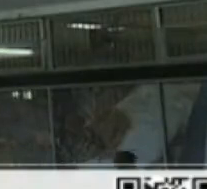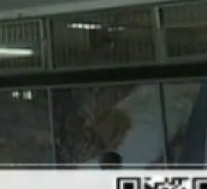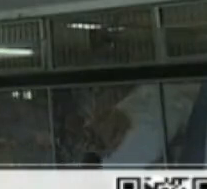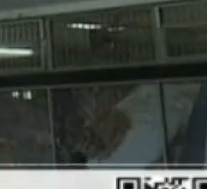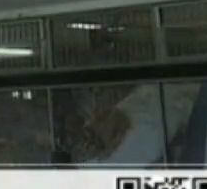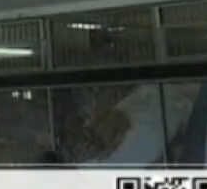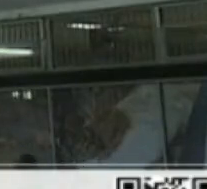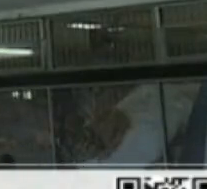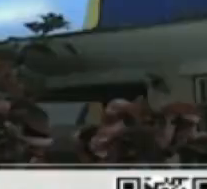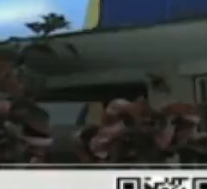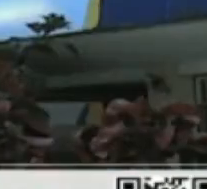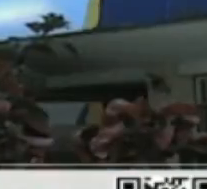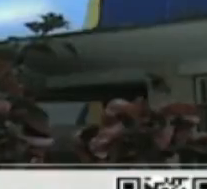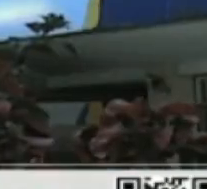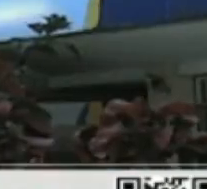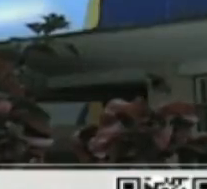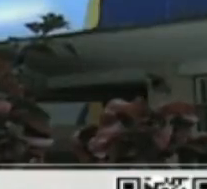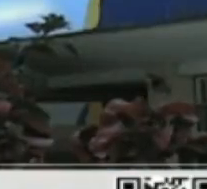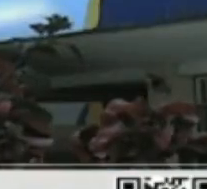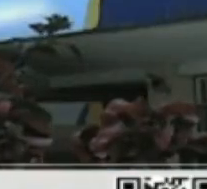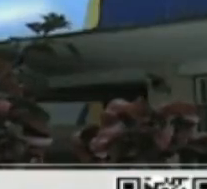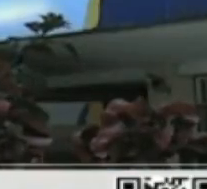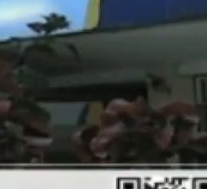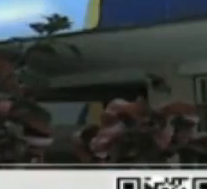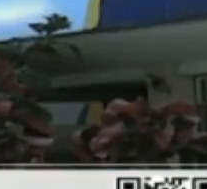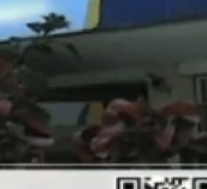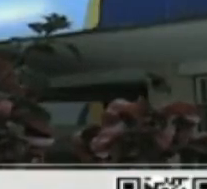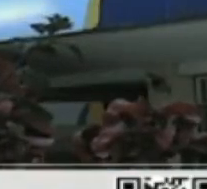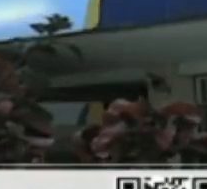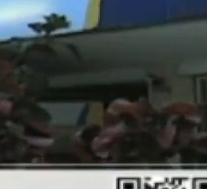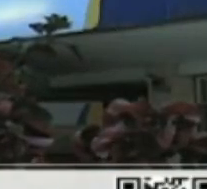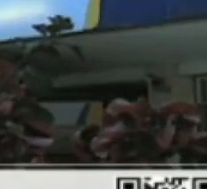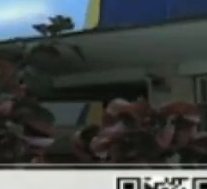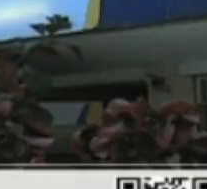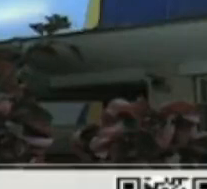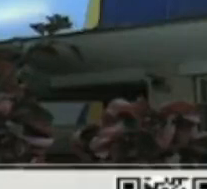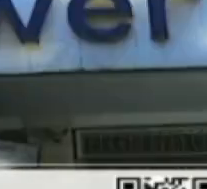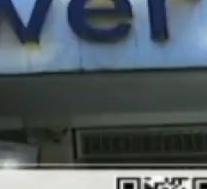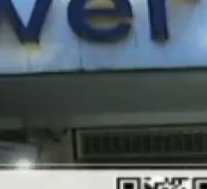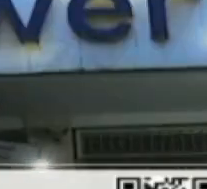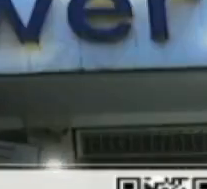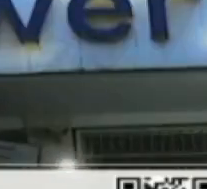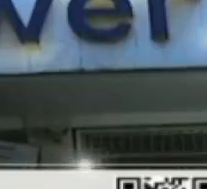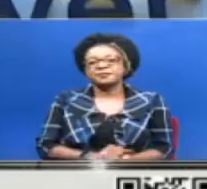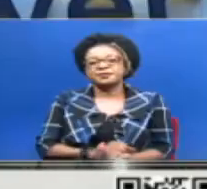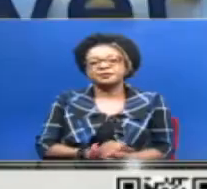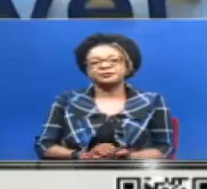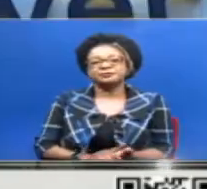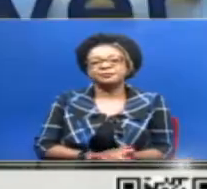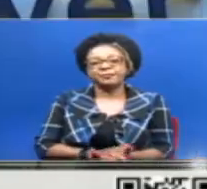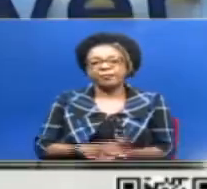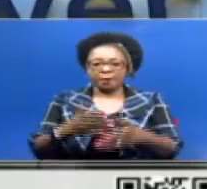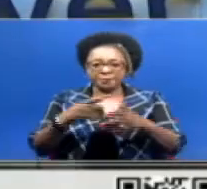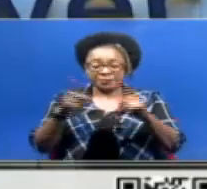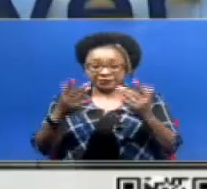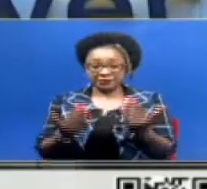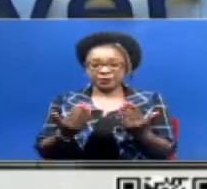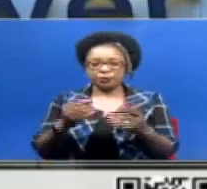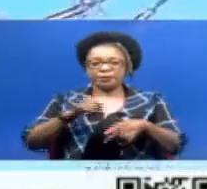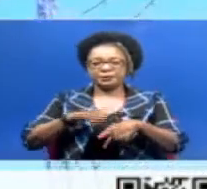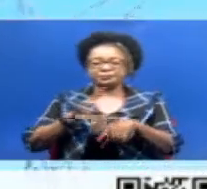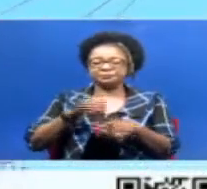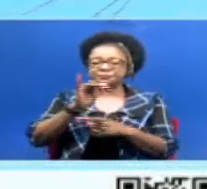134 za kuwezesha kukatizwa penye kuzidiwa na uzito wa umeme eneo la magharibi mwa Kenya. Lakini sasa wizara ya Kawi